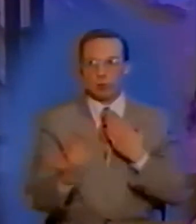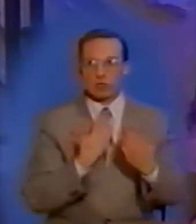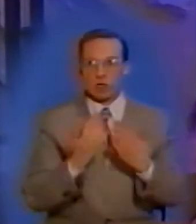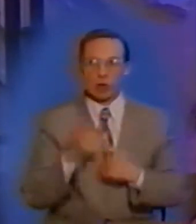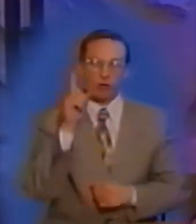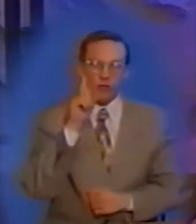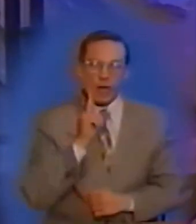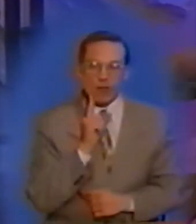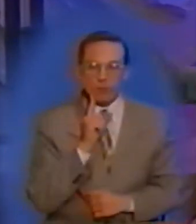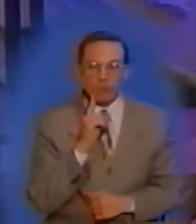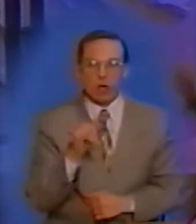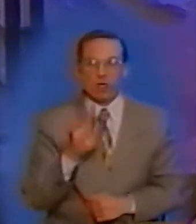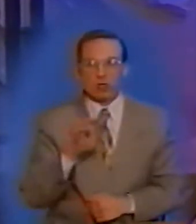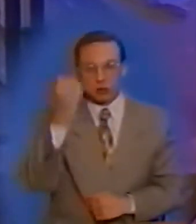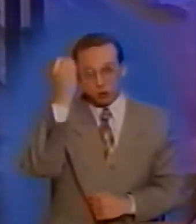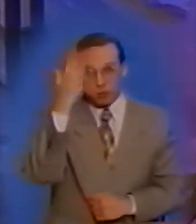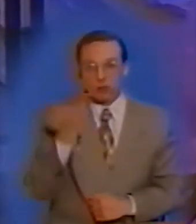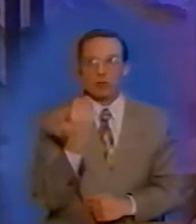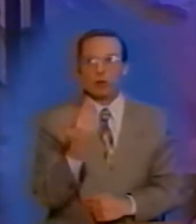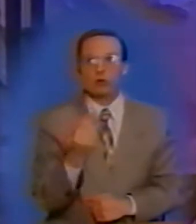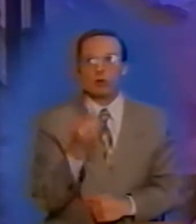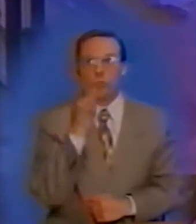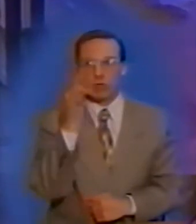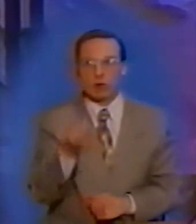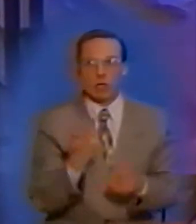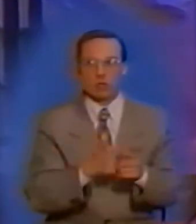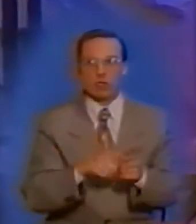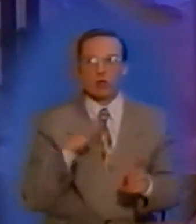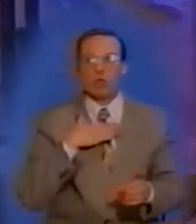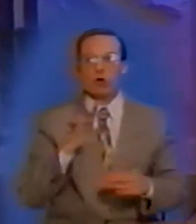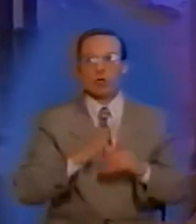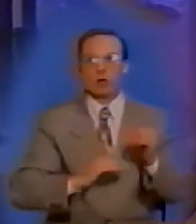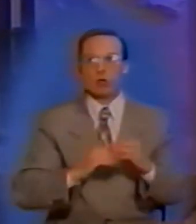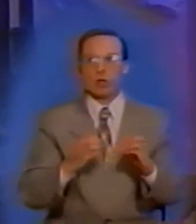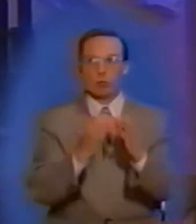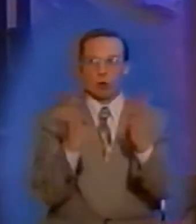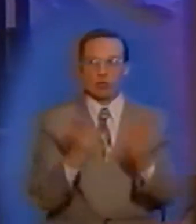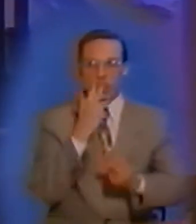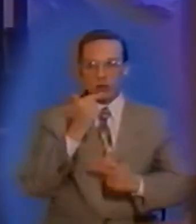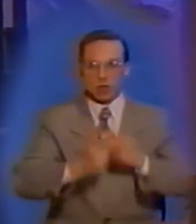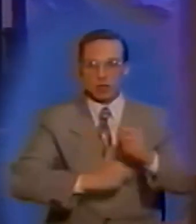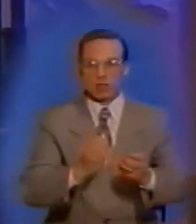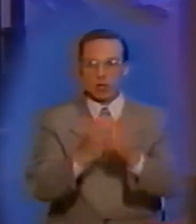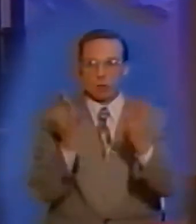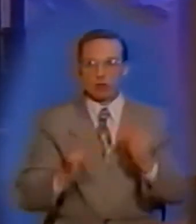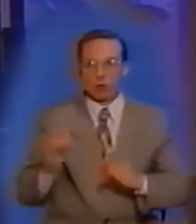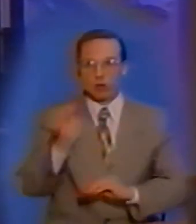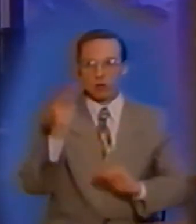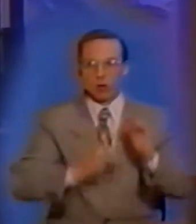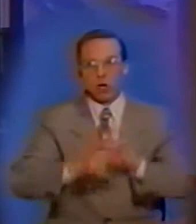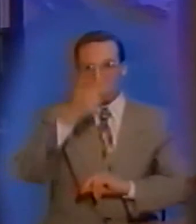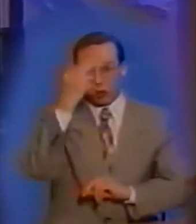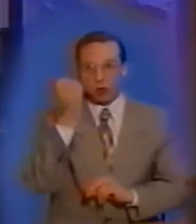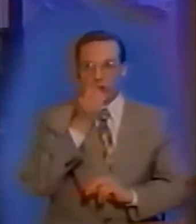valią ir suprantame jūsų motyvus, tačiau mano rankose puokštė. Tradicinė puokštė, kurias mum kūrė Kauno